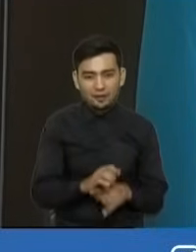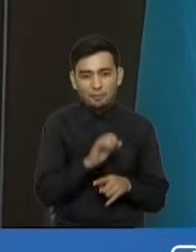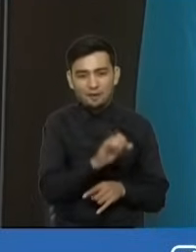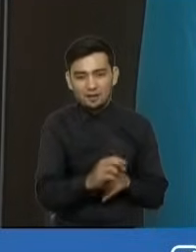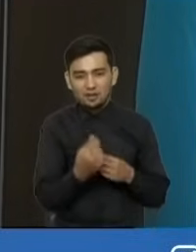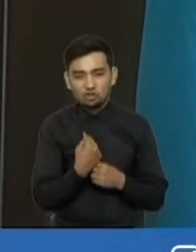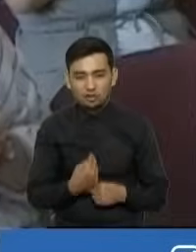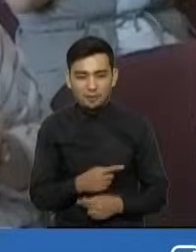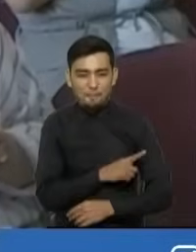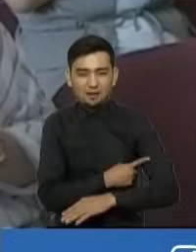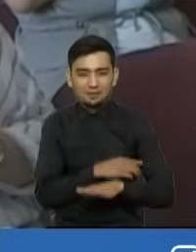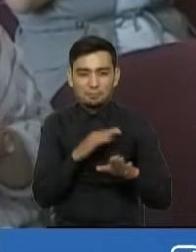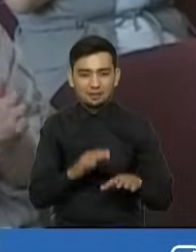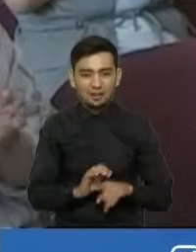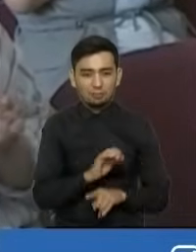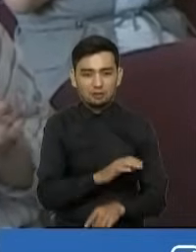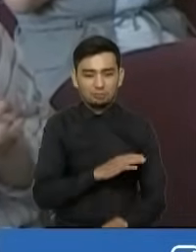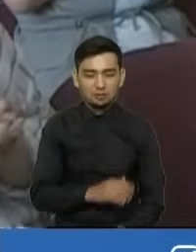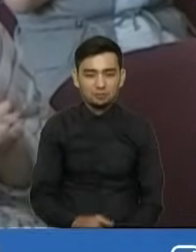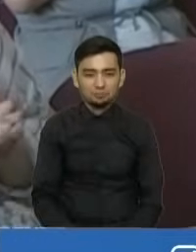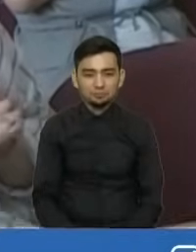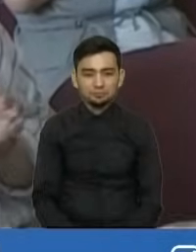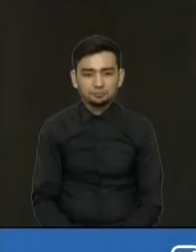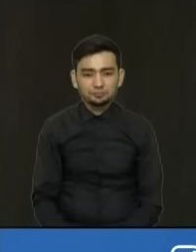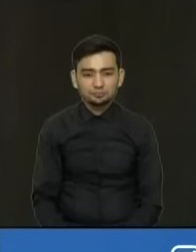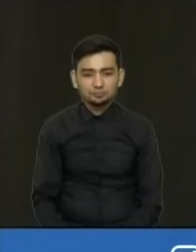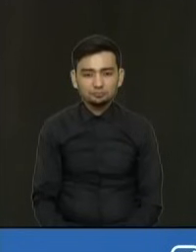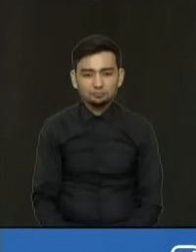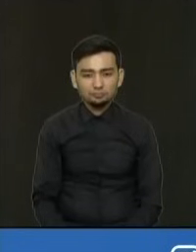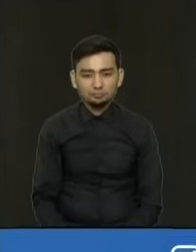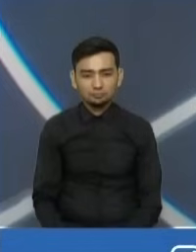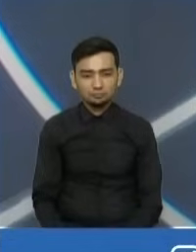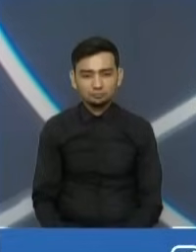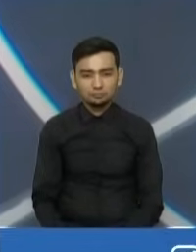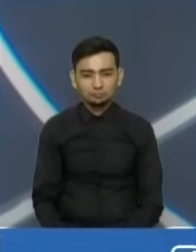лечение в клинику. Анастасия Новикова, Дван Абдиев, Абзал Турабеков, Информбюро.